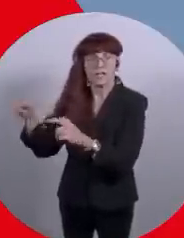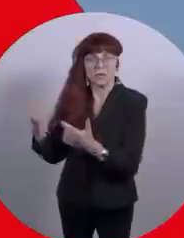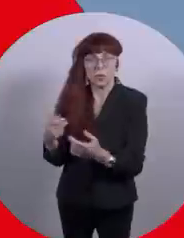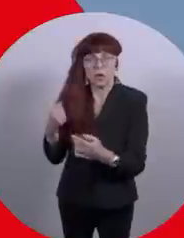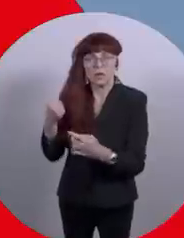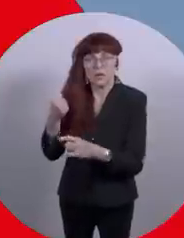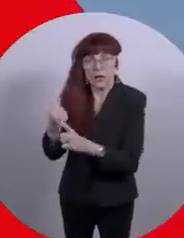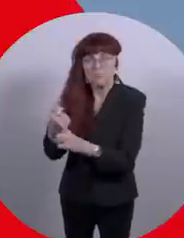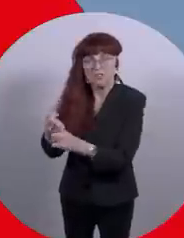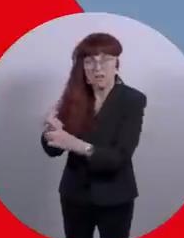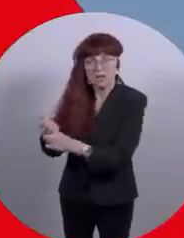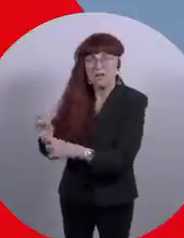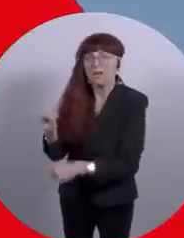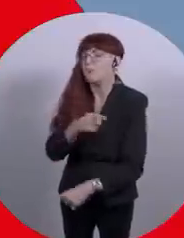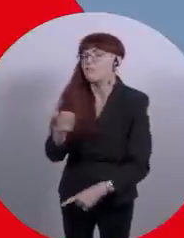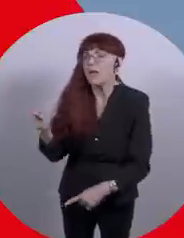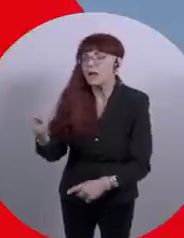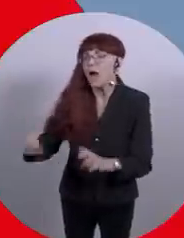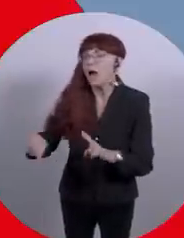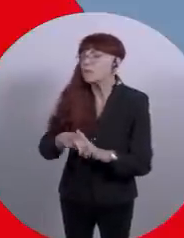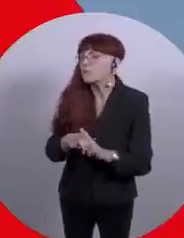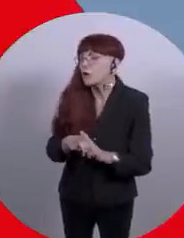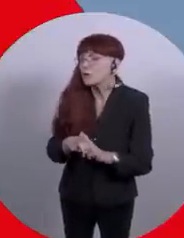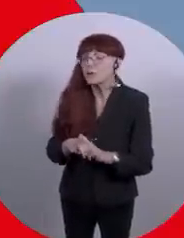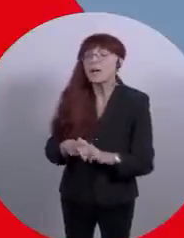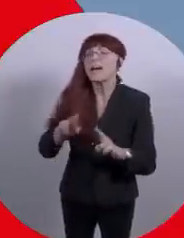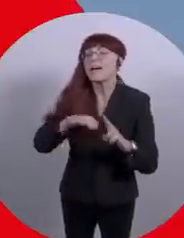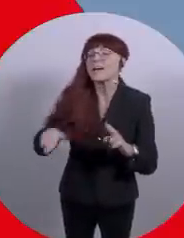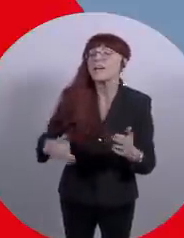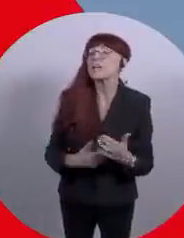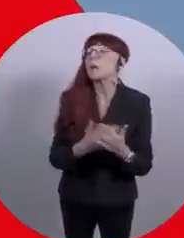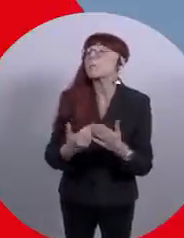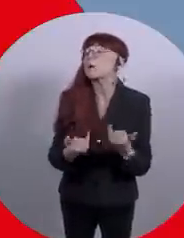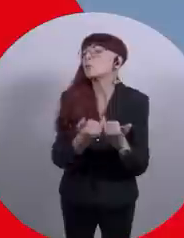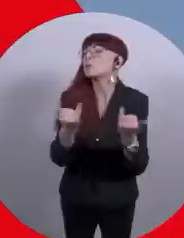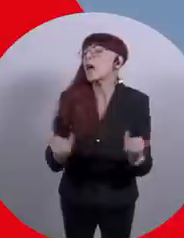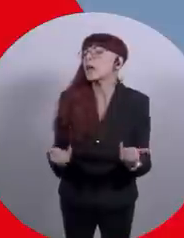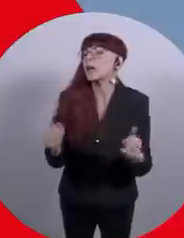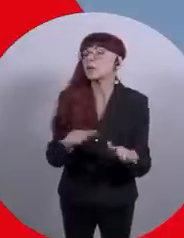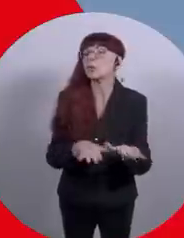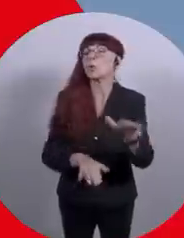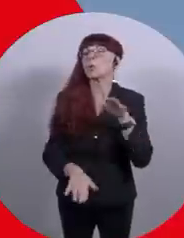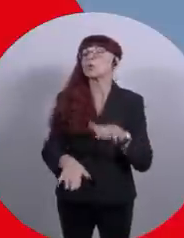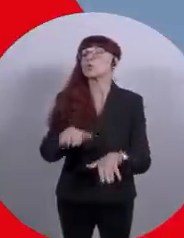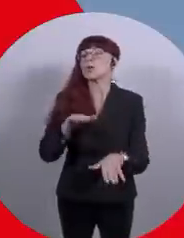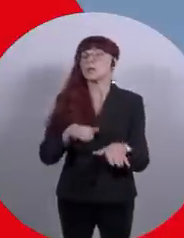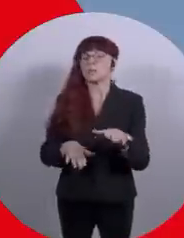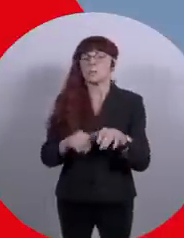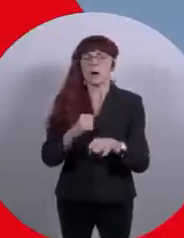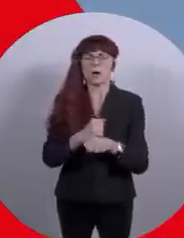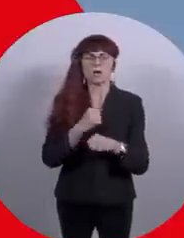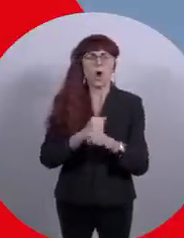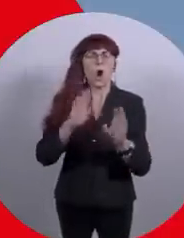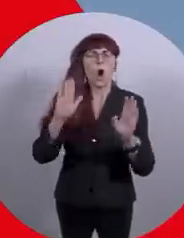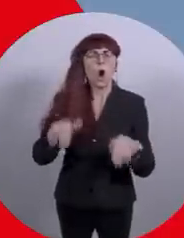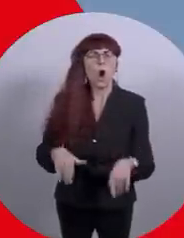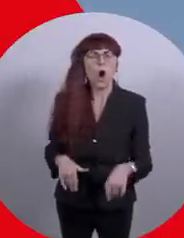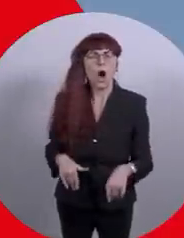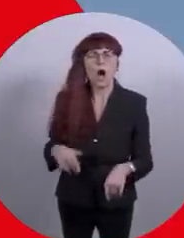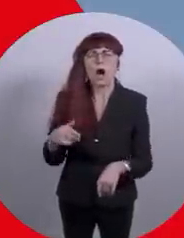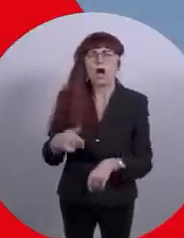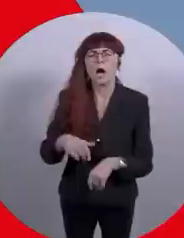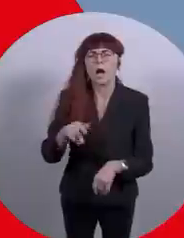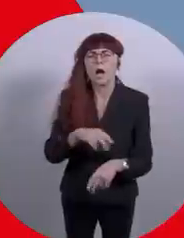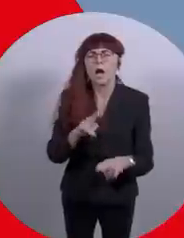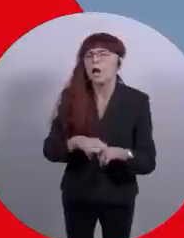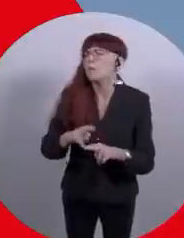nichts wir haben Rückschritte im Ausbau der kinderbildung sein Richtung im Gegenteil man sagt gehen wir den Leitner gehört und